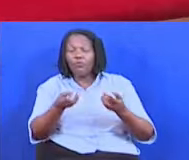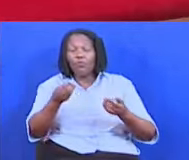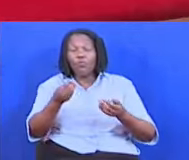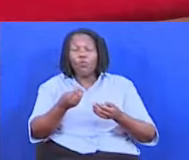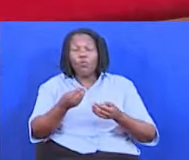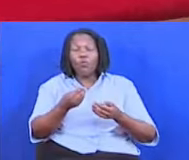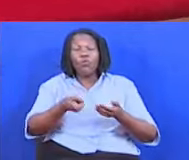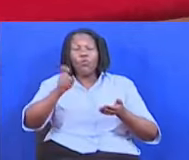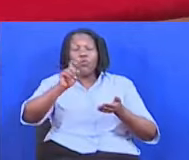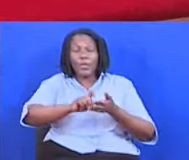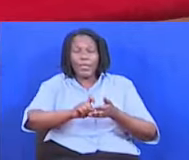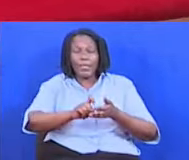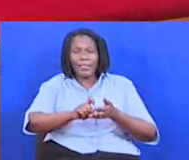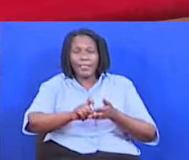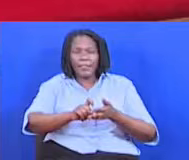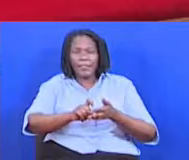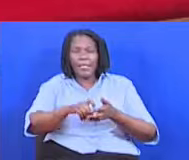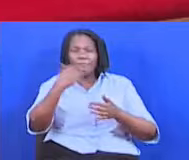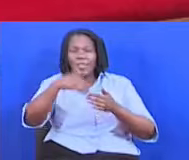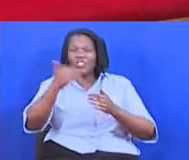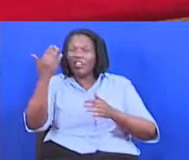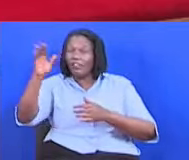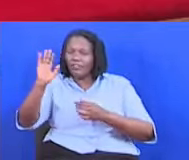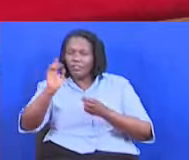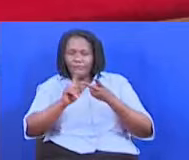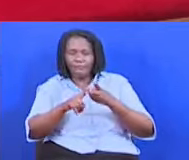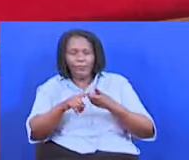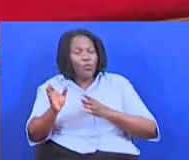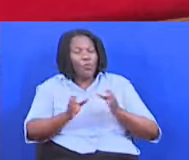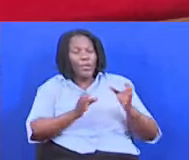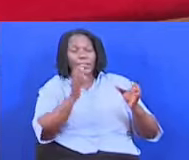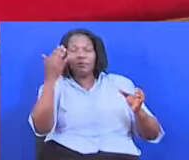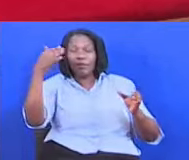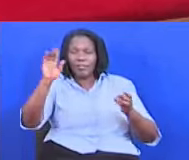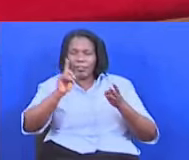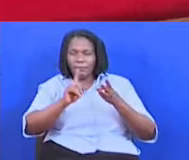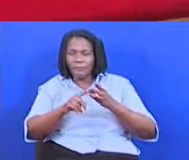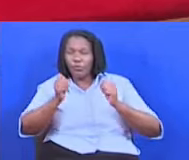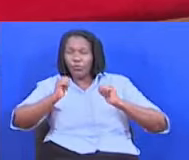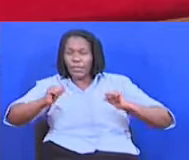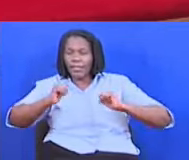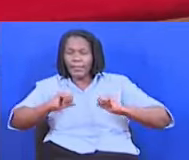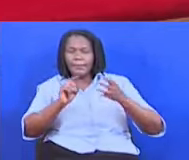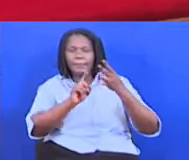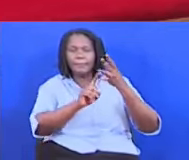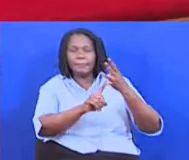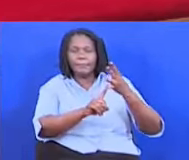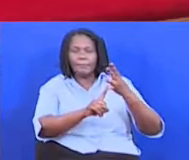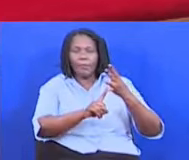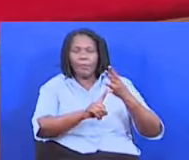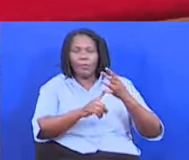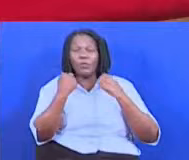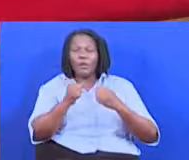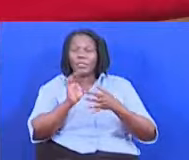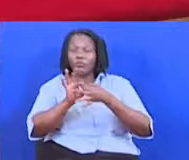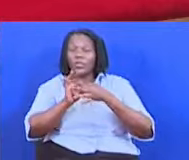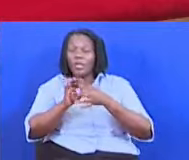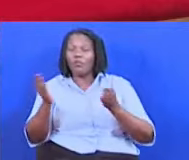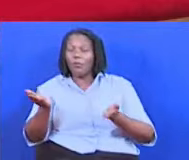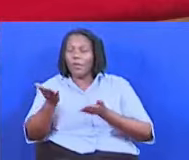kuongeza uwekezaji kutoka nje, kukuza utalii, kuimarisha ushirikiano wa